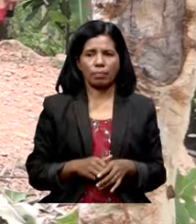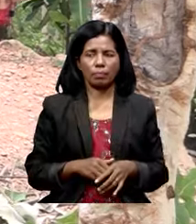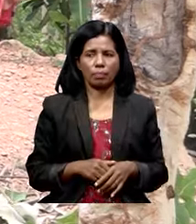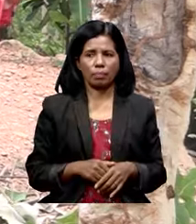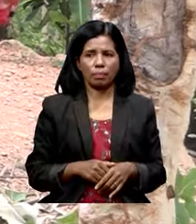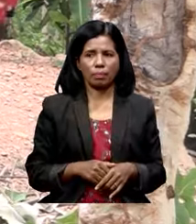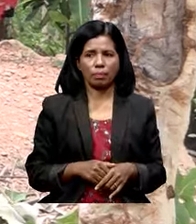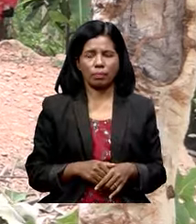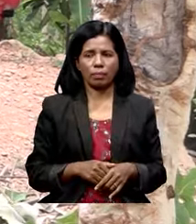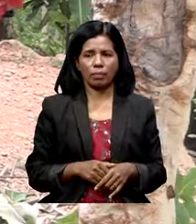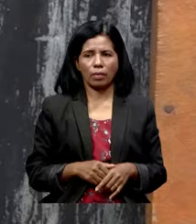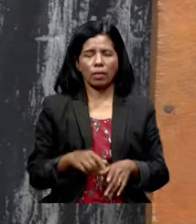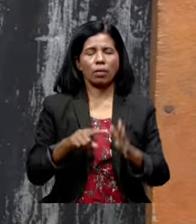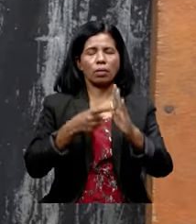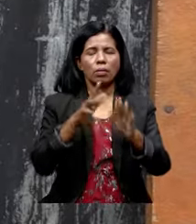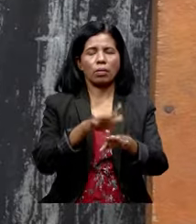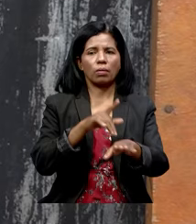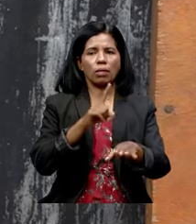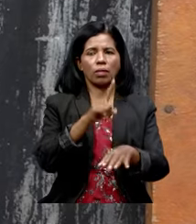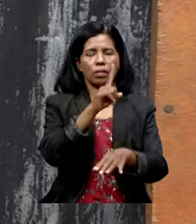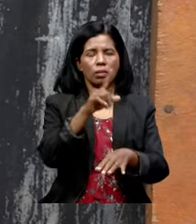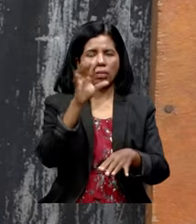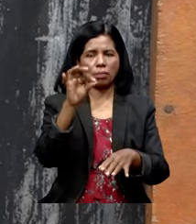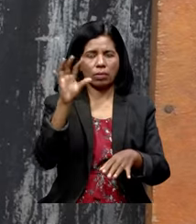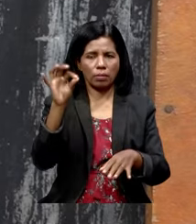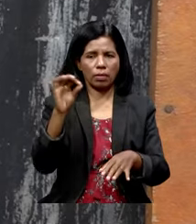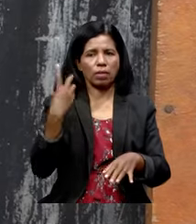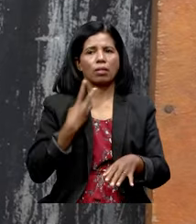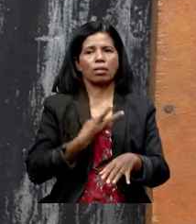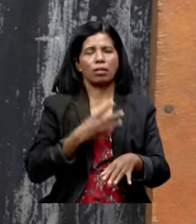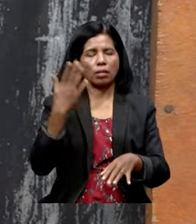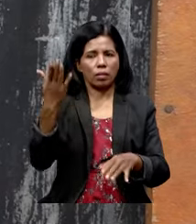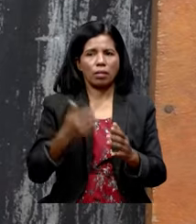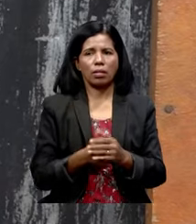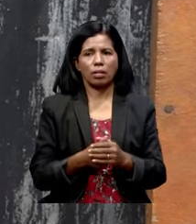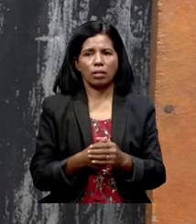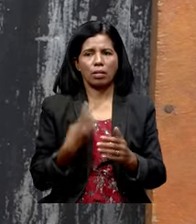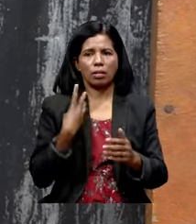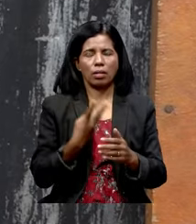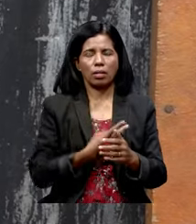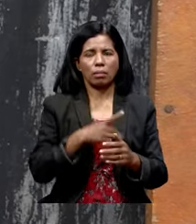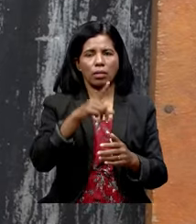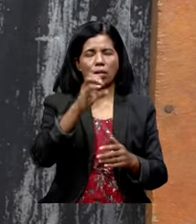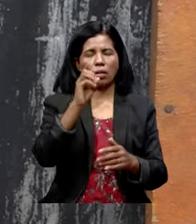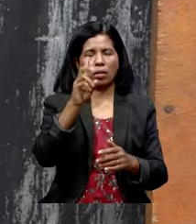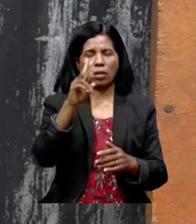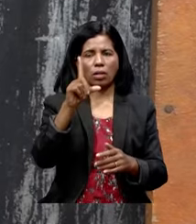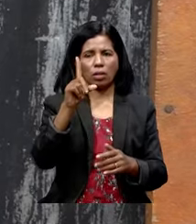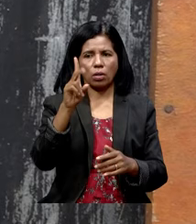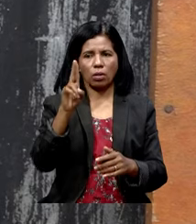Ne kumisa konane 99 ami hene ba mai ma 99 ami hele luf ne ba. Depois